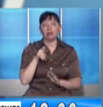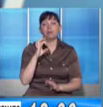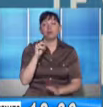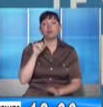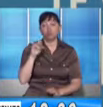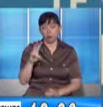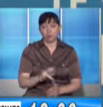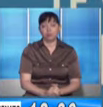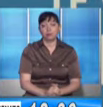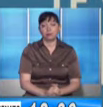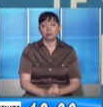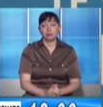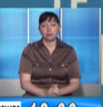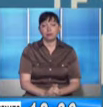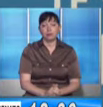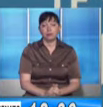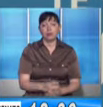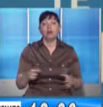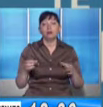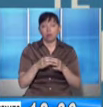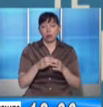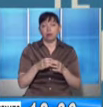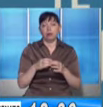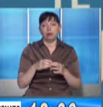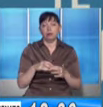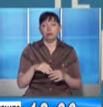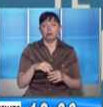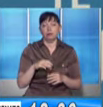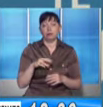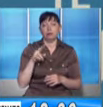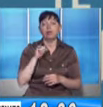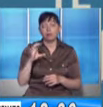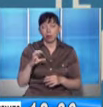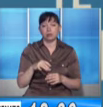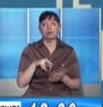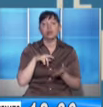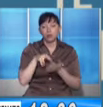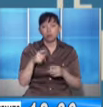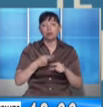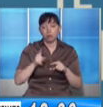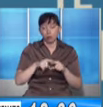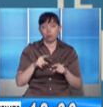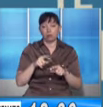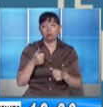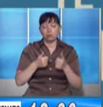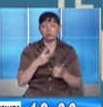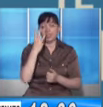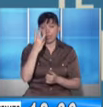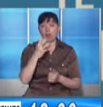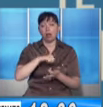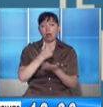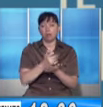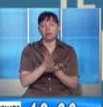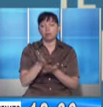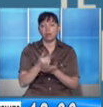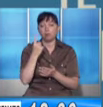Perciun, vă rog. Partidul Acțiune și Solidaritate merge în aceste alegeri cu trei obiective și cu trei priorități mari.